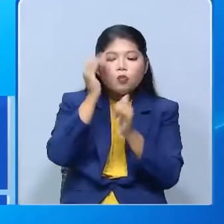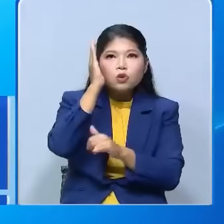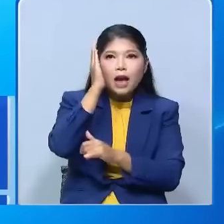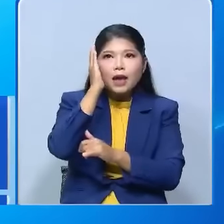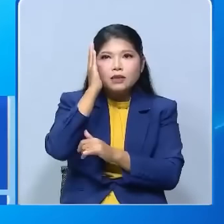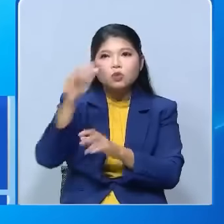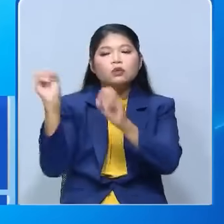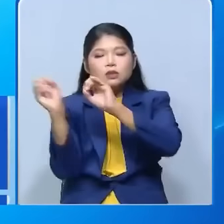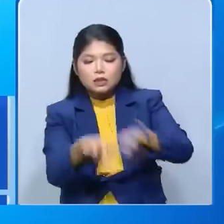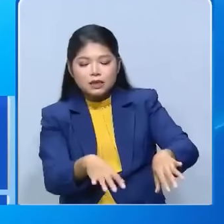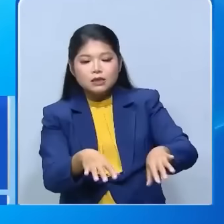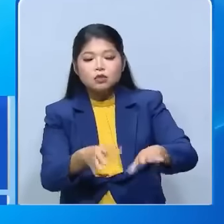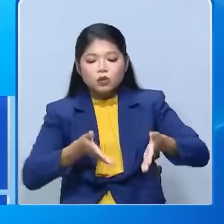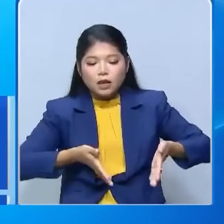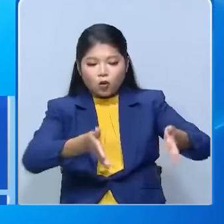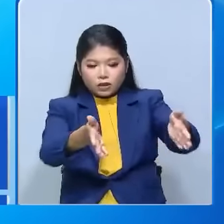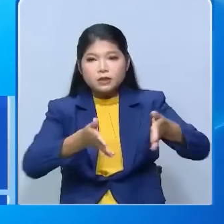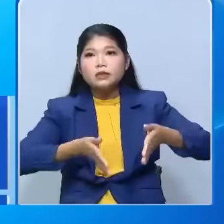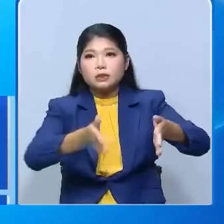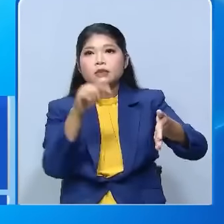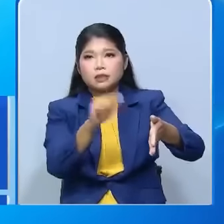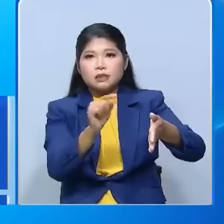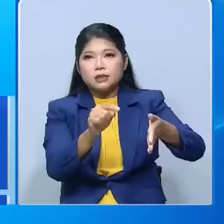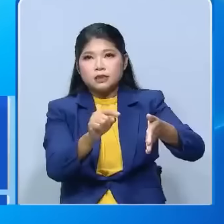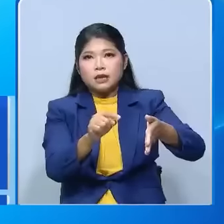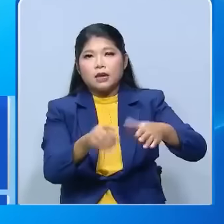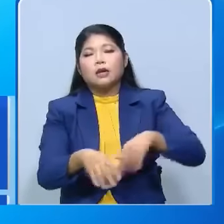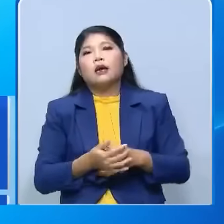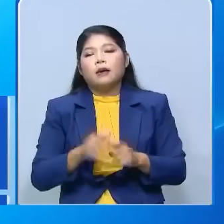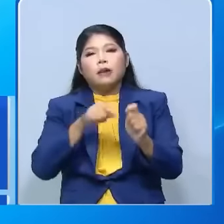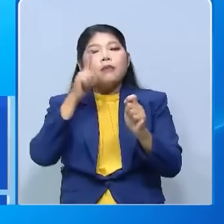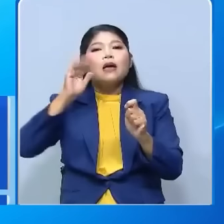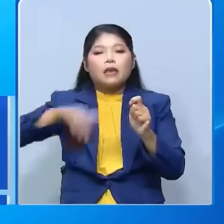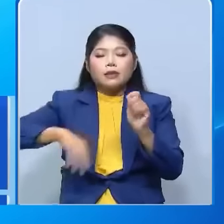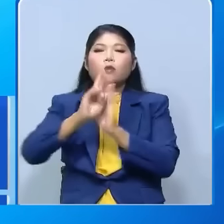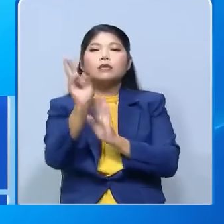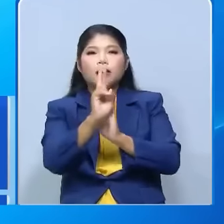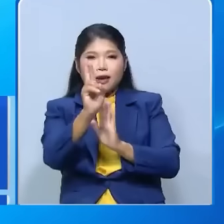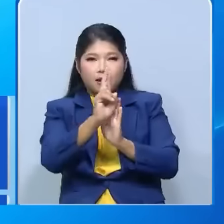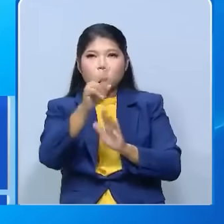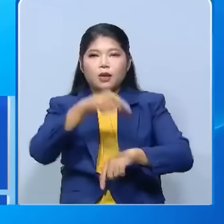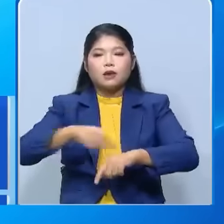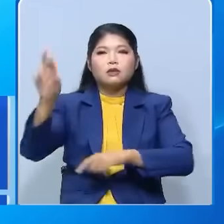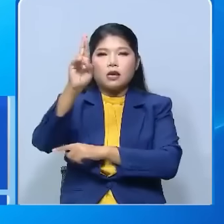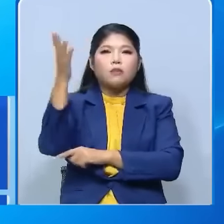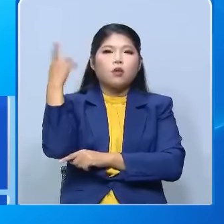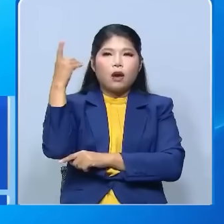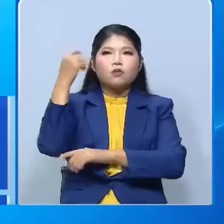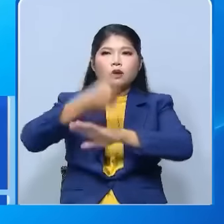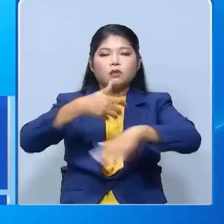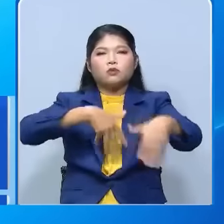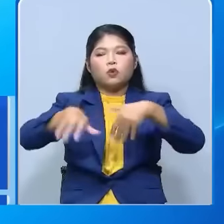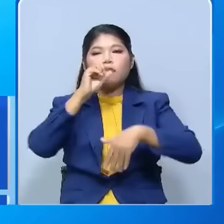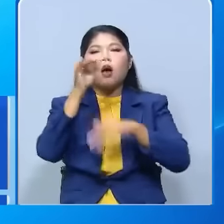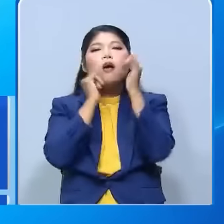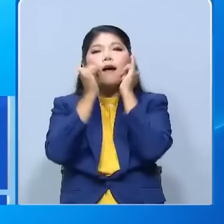คลองชลประทานพื้นที่บ้านป่ายางใหม่หมู่4ตำบลเวียงพังคำอำเภอแม่สายจังหวัดเชียงรายช่วงเที่ยงวานนี้ผู้ใหญ่บ้านก็เปิดเผยว่าท